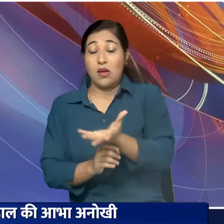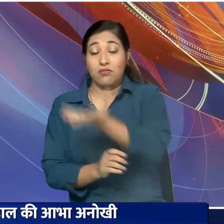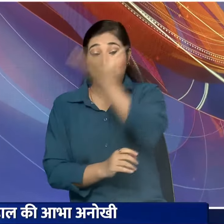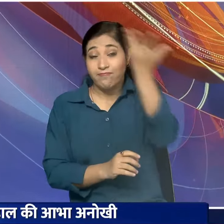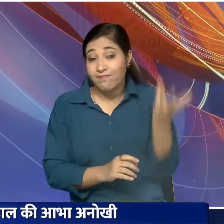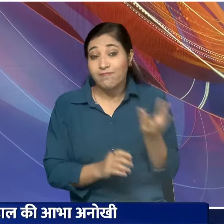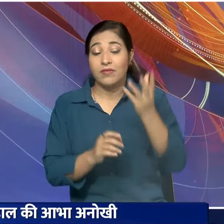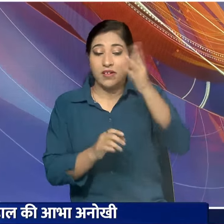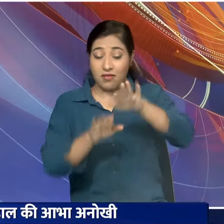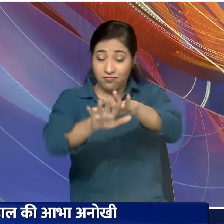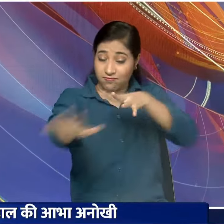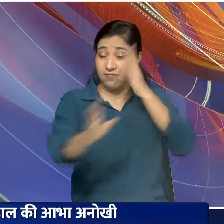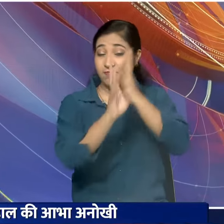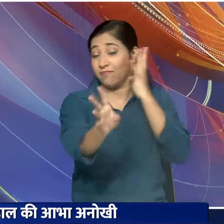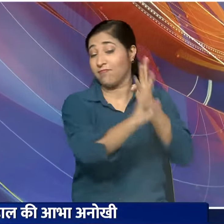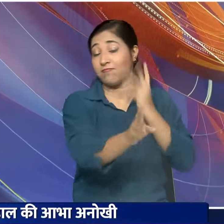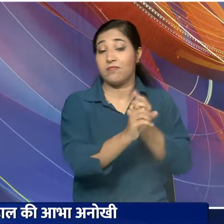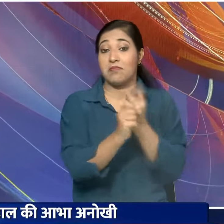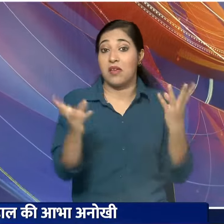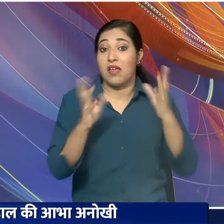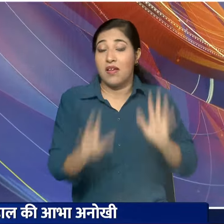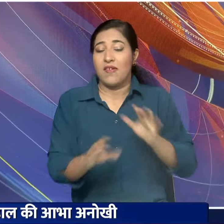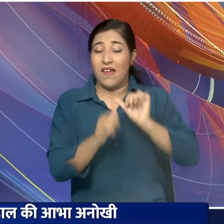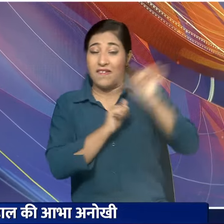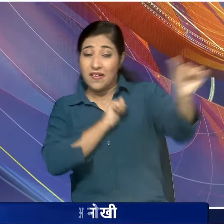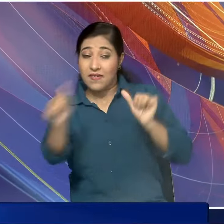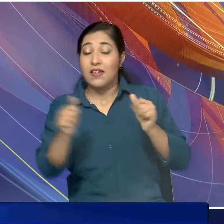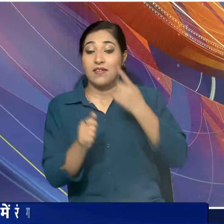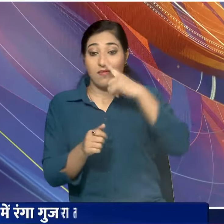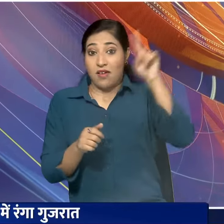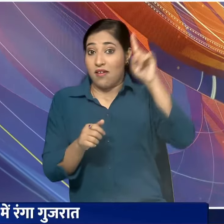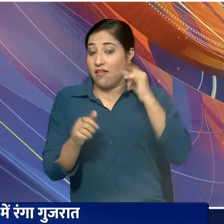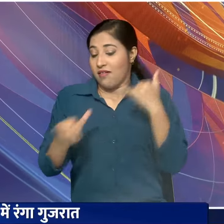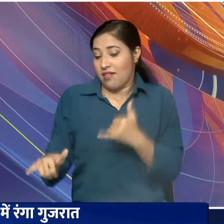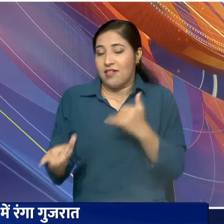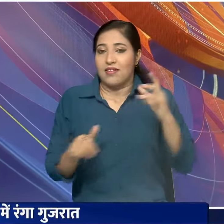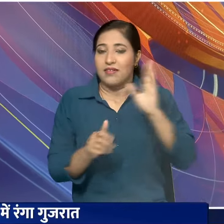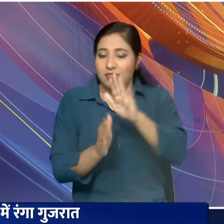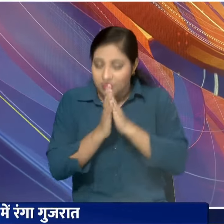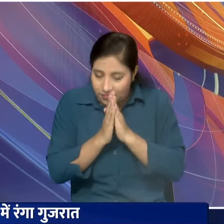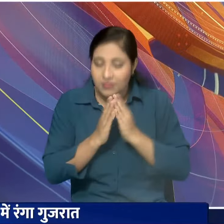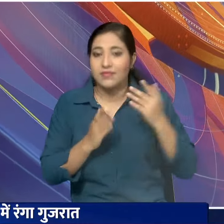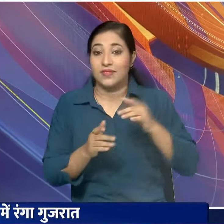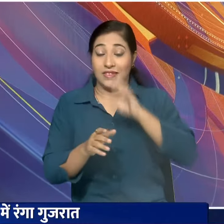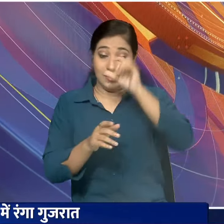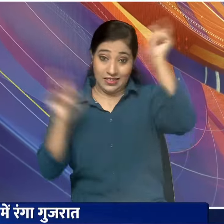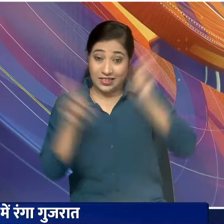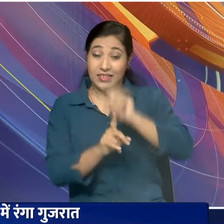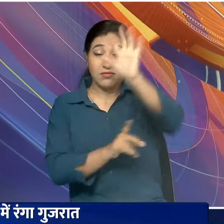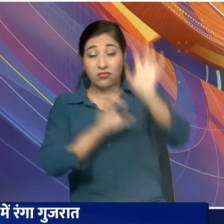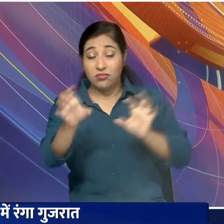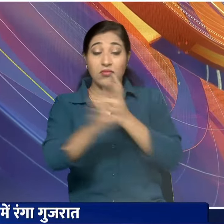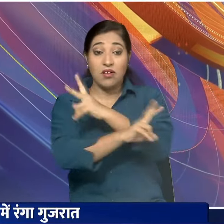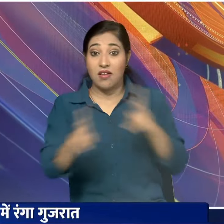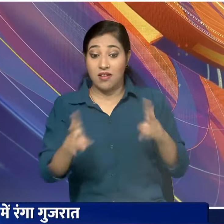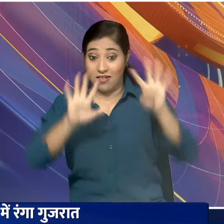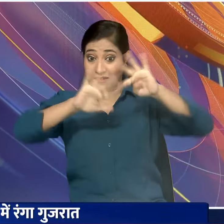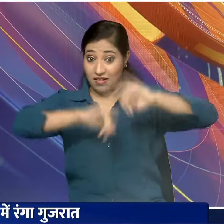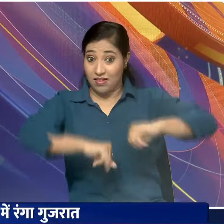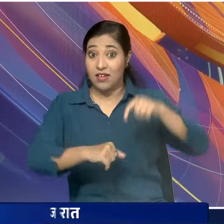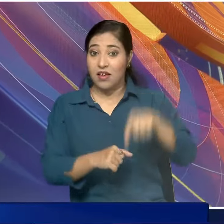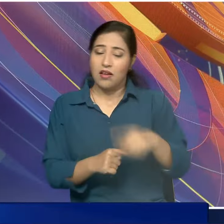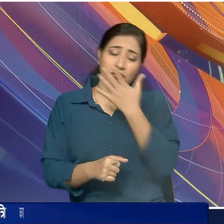की लंबी कतारें लगी हुई हैं। लोग दूर दूर से मां के दर्शन के लिए पहुंच रहे हैं। देश के हर क्षेत्र में शारदीय नवरात्र की छटा